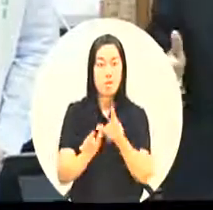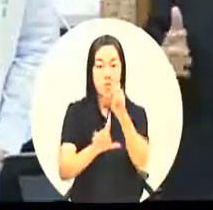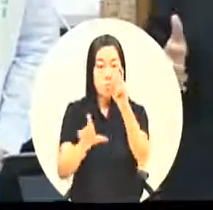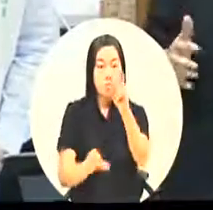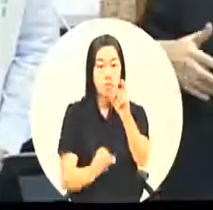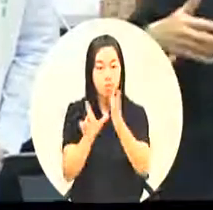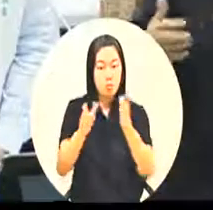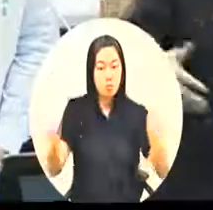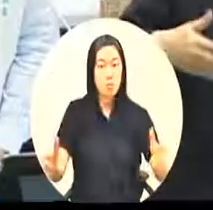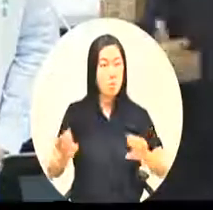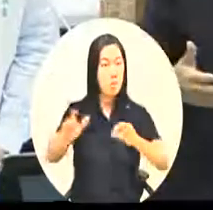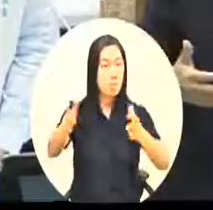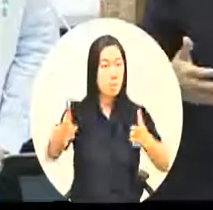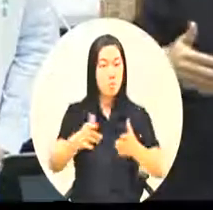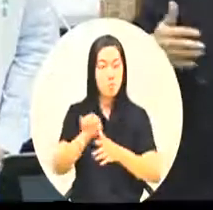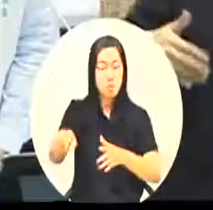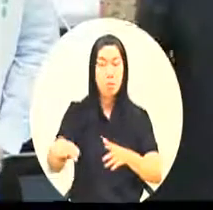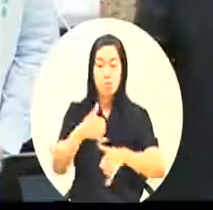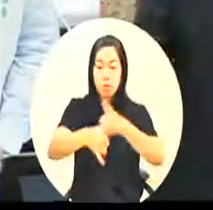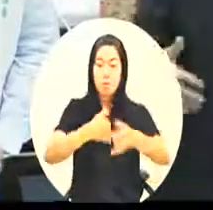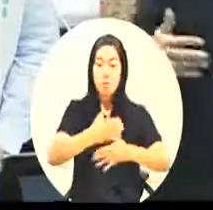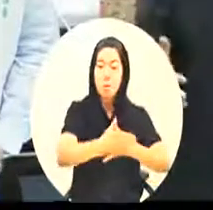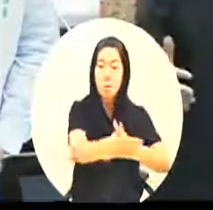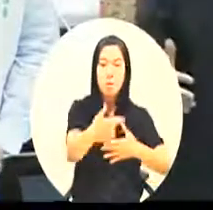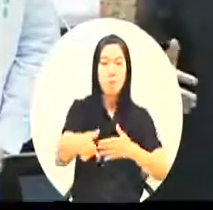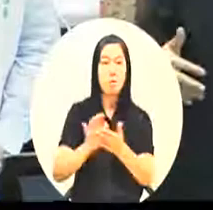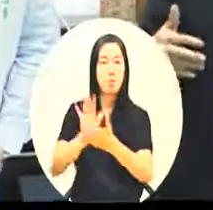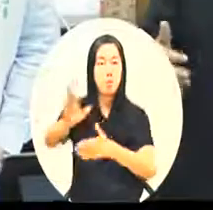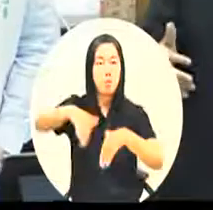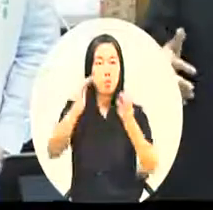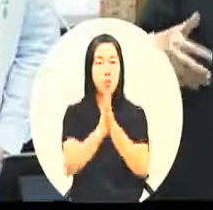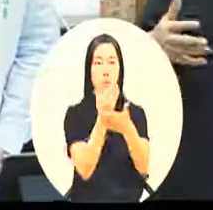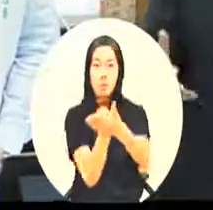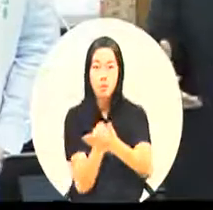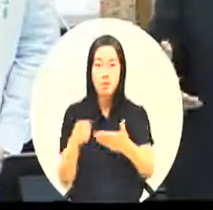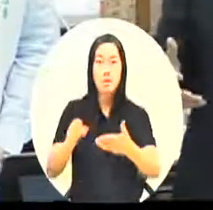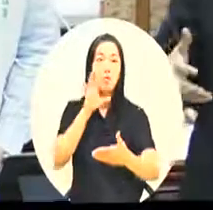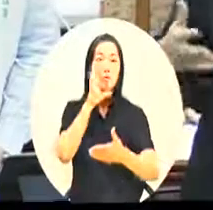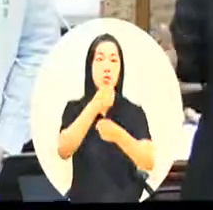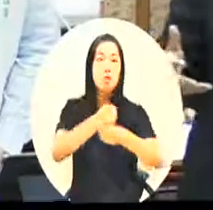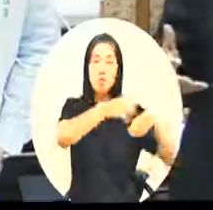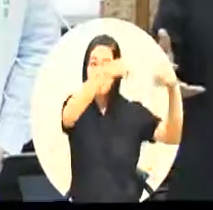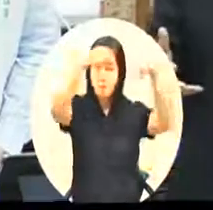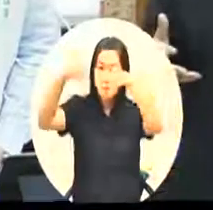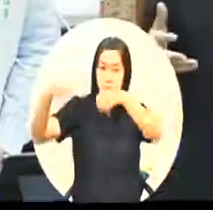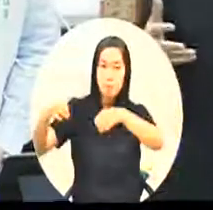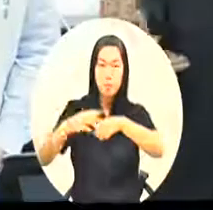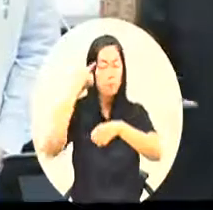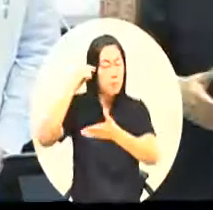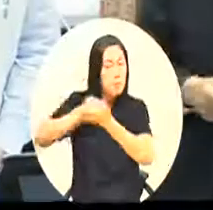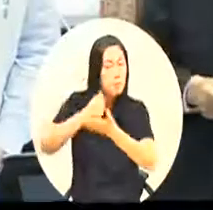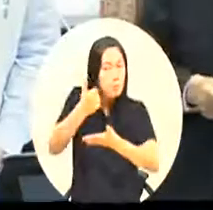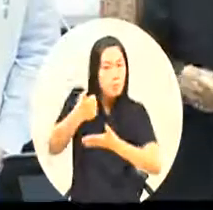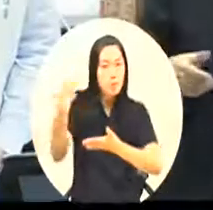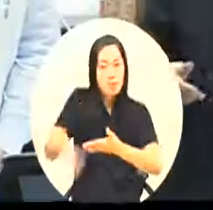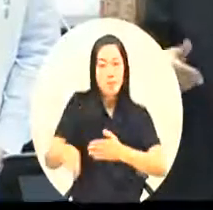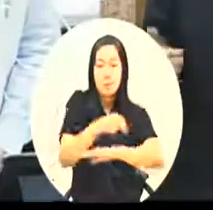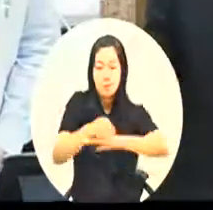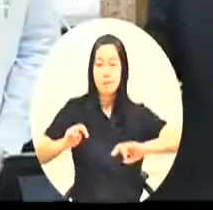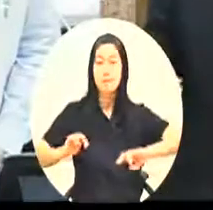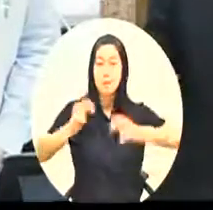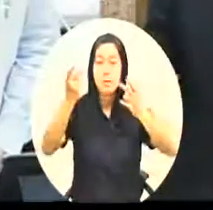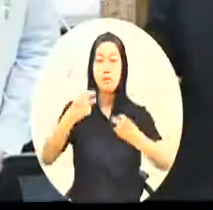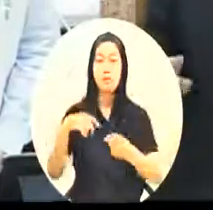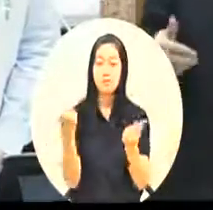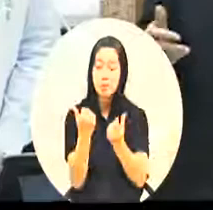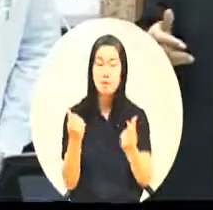活动，而是说这个活动的过程跟未来都能够留下哈马星一个很好的一个再造的一个建设，包含社